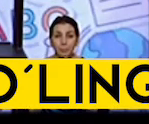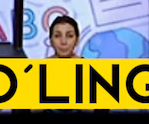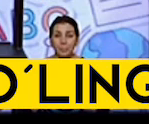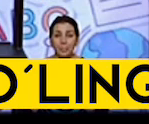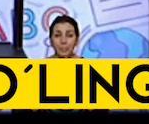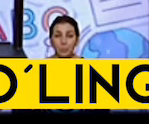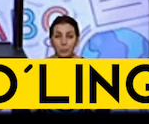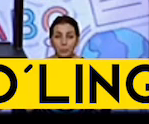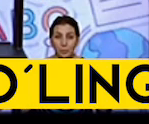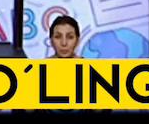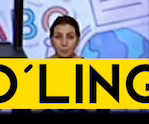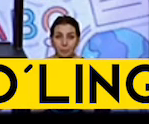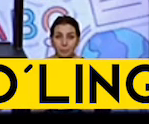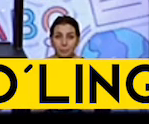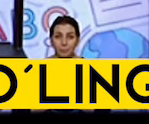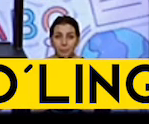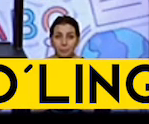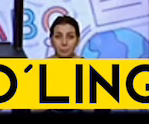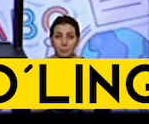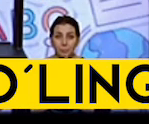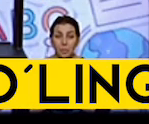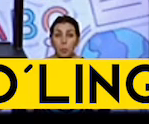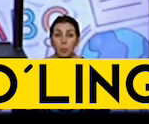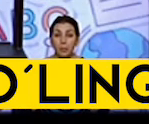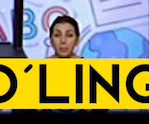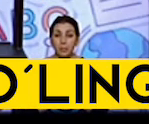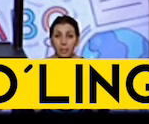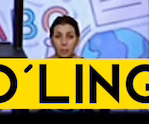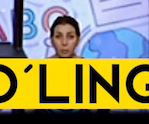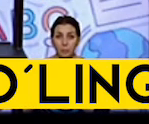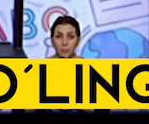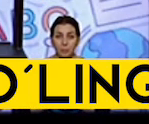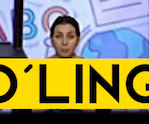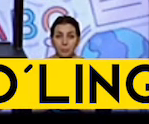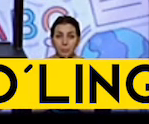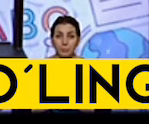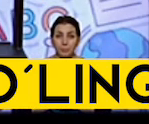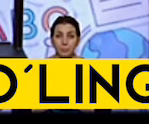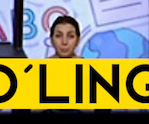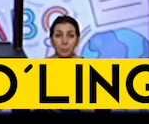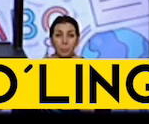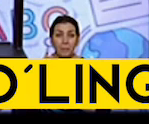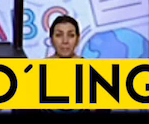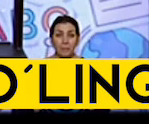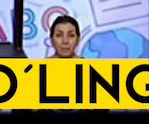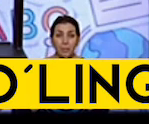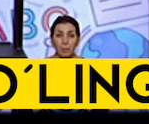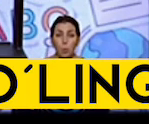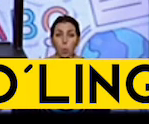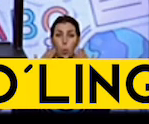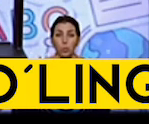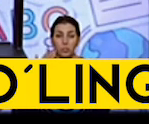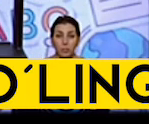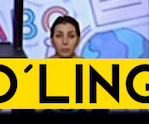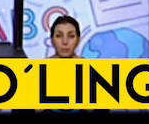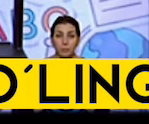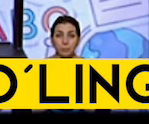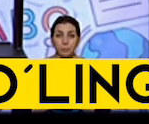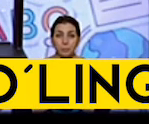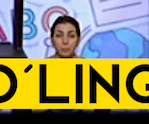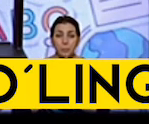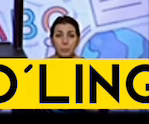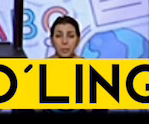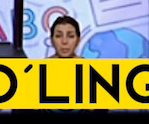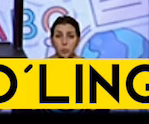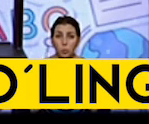Assalomu alaykum aziz o'quvchilar. Bugungi darsga tayyormisiz? 4-sinflarda o'qish darsi.